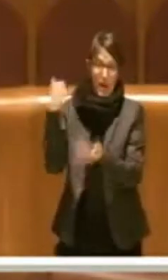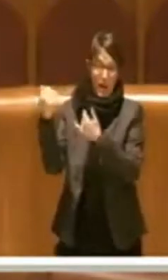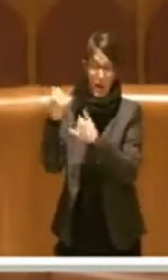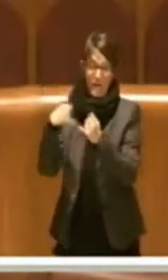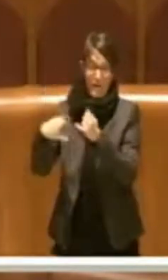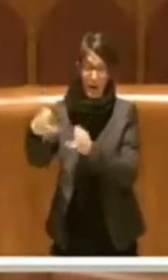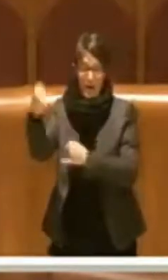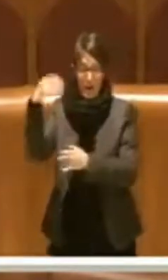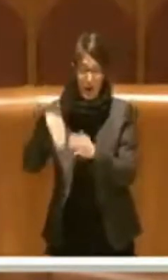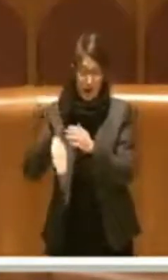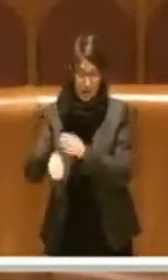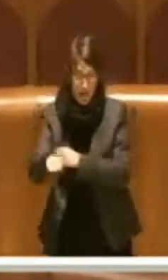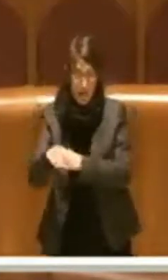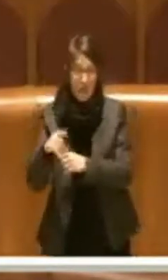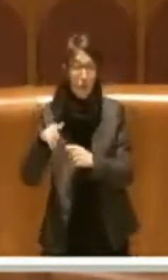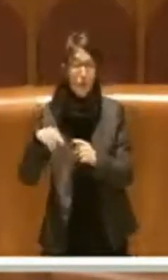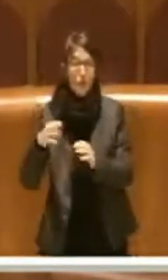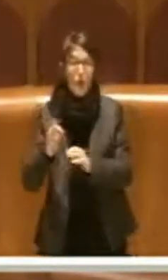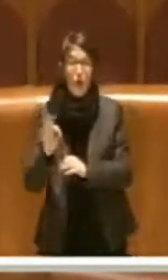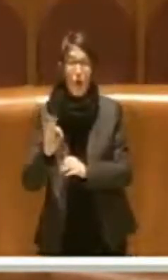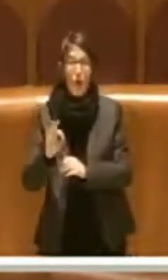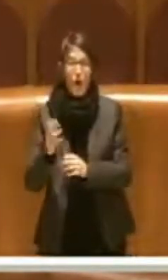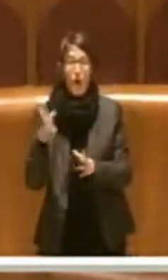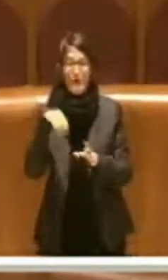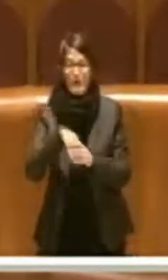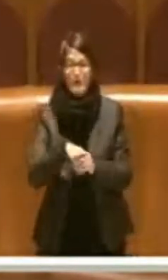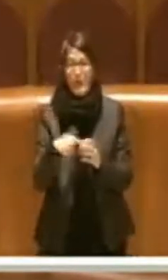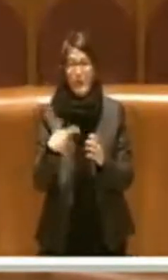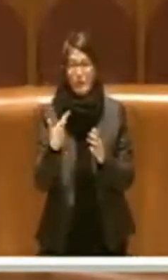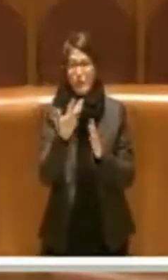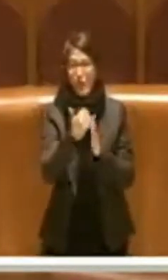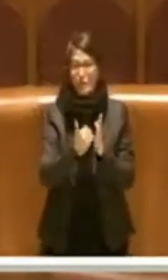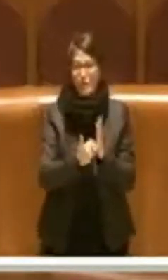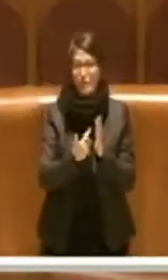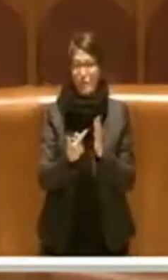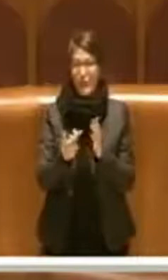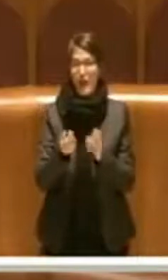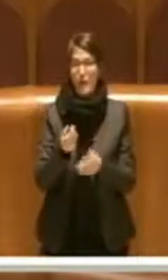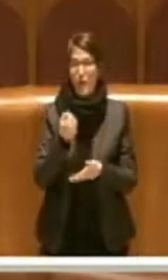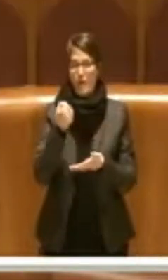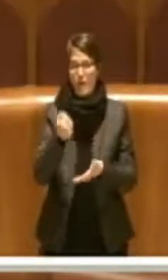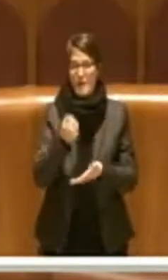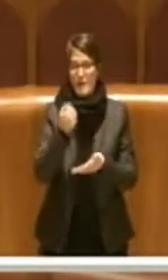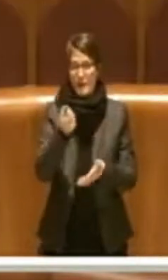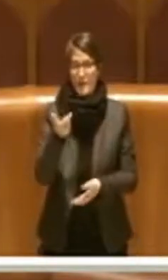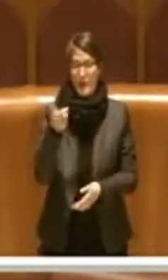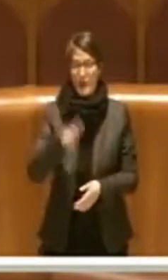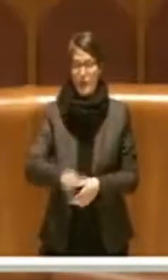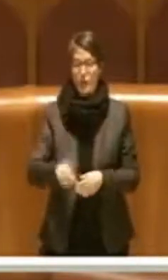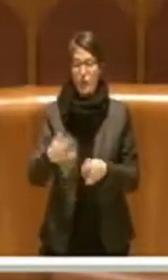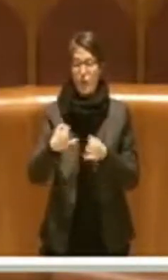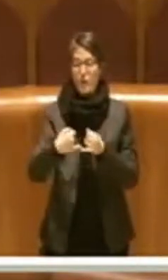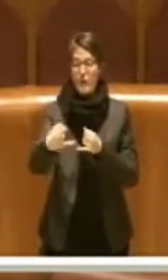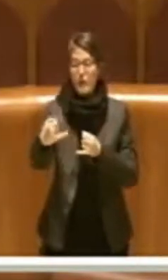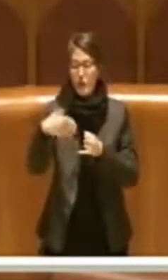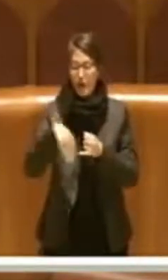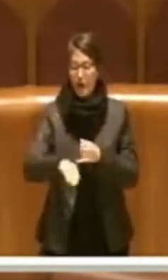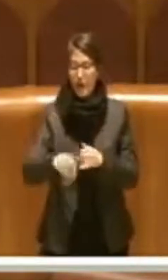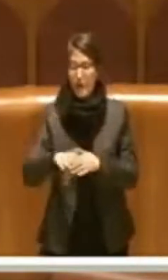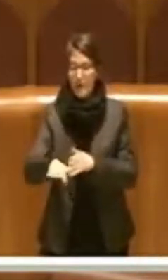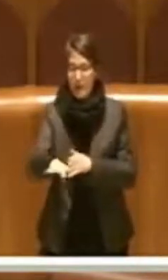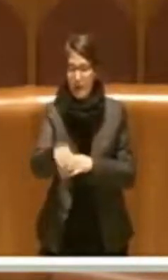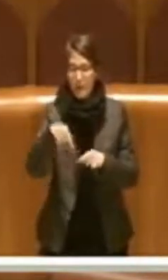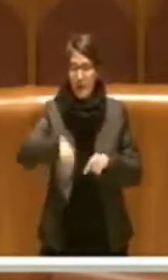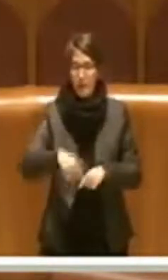nel proprio piano di investimenti, perché ricordo che l'interramento ad oggi è previsto soltanto nel tratto